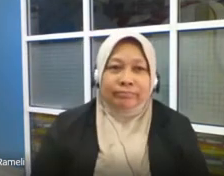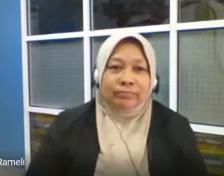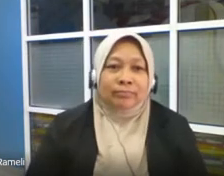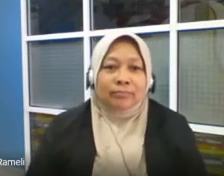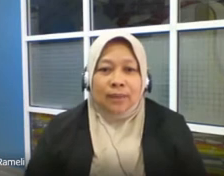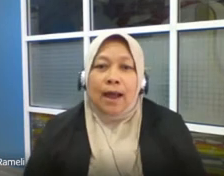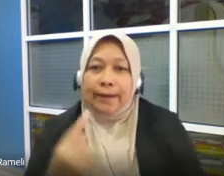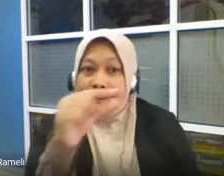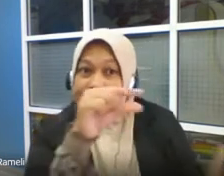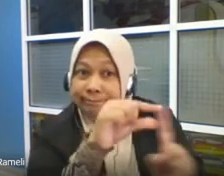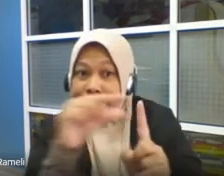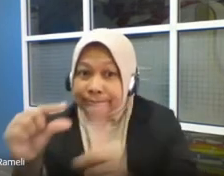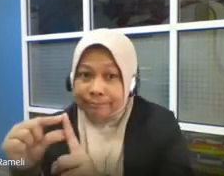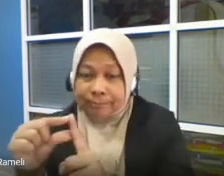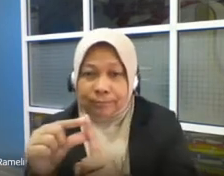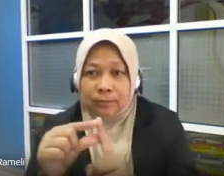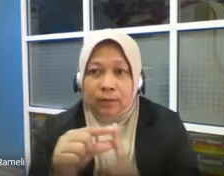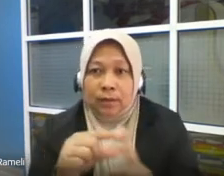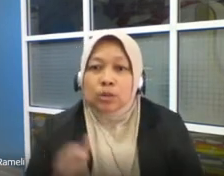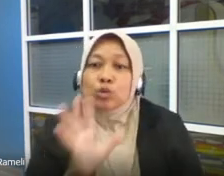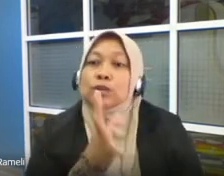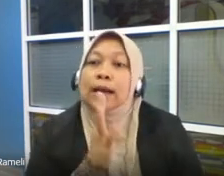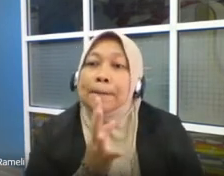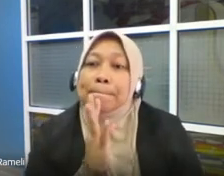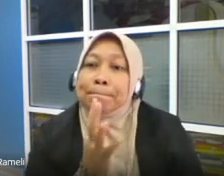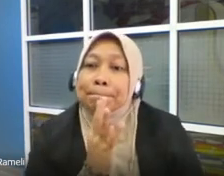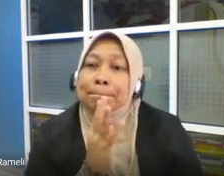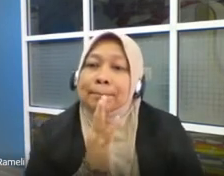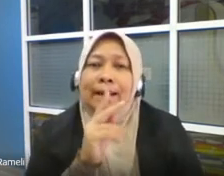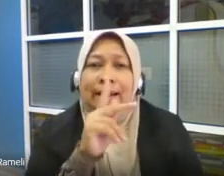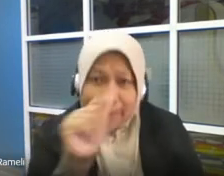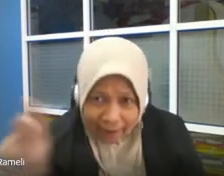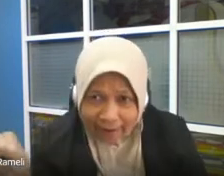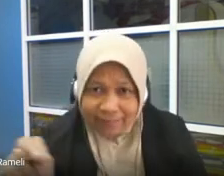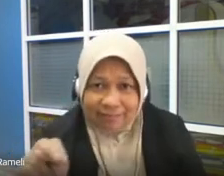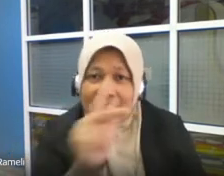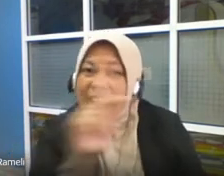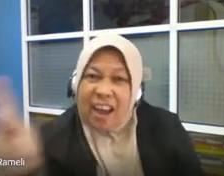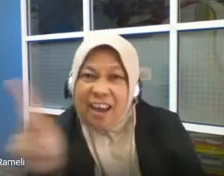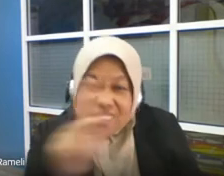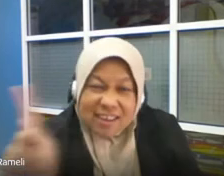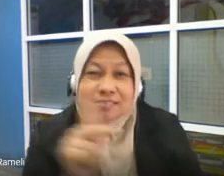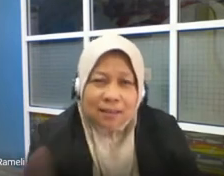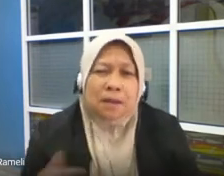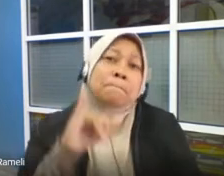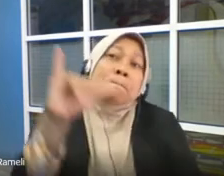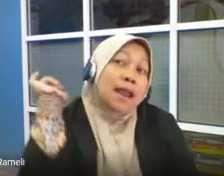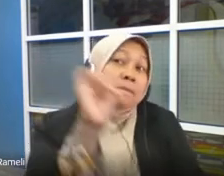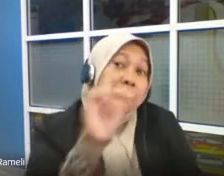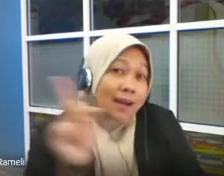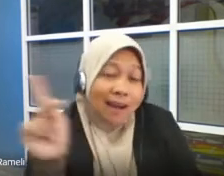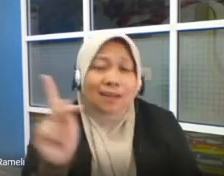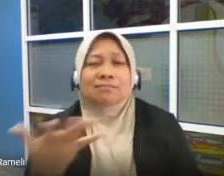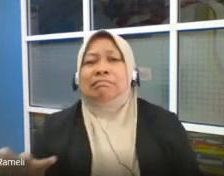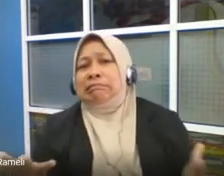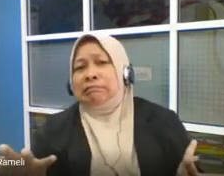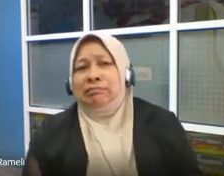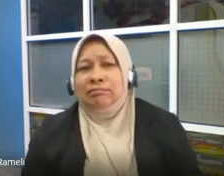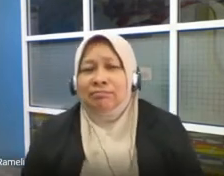pemilihan perkataan contohnya bila kita cakap. Ada kan? Semalam tu kan?